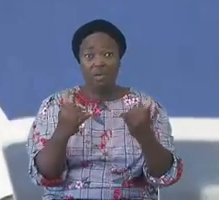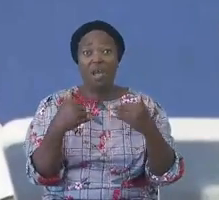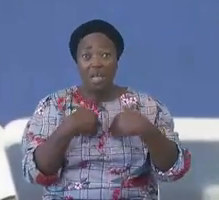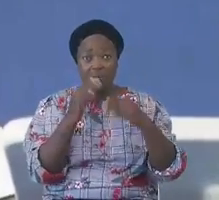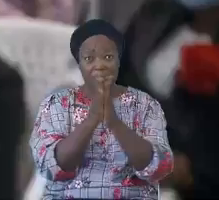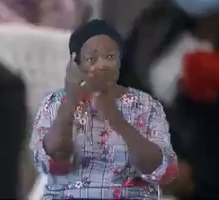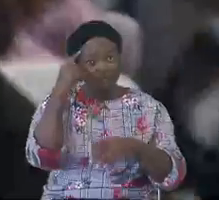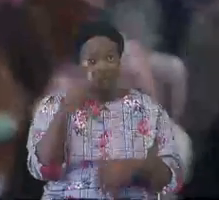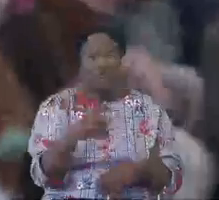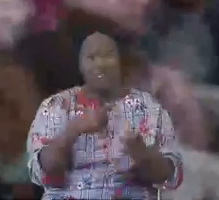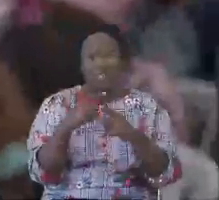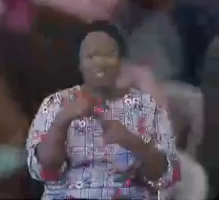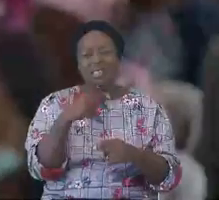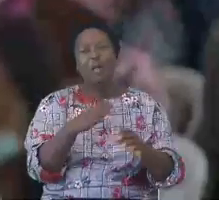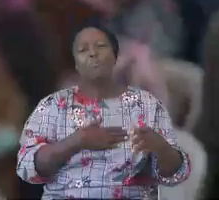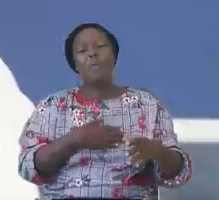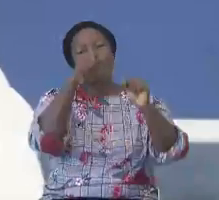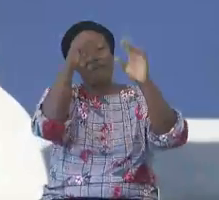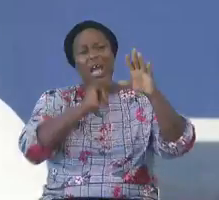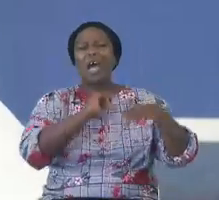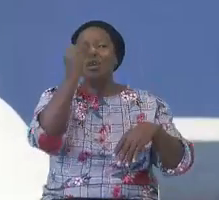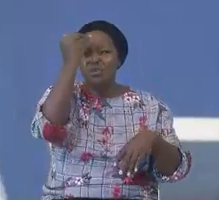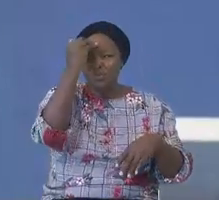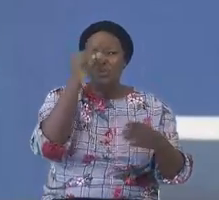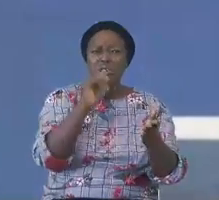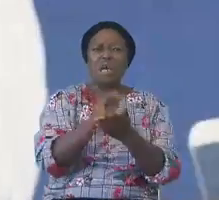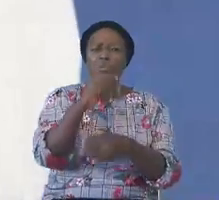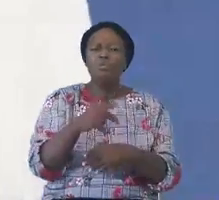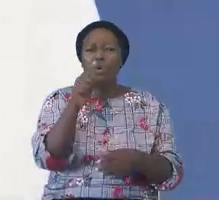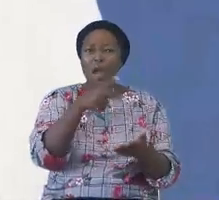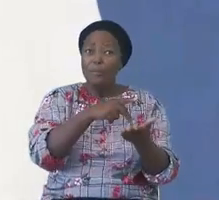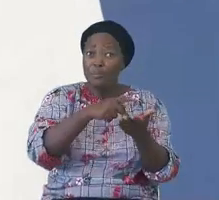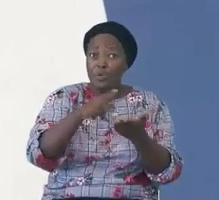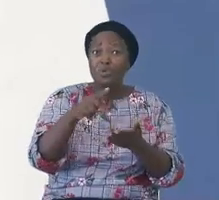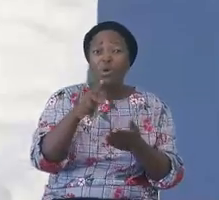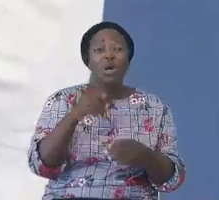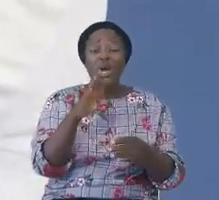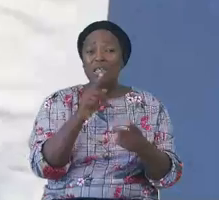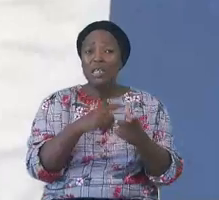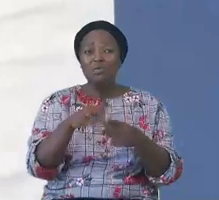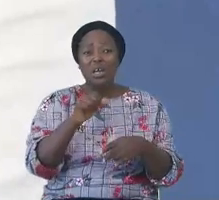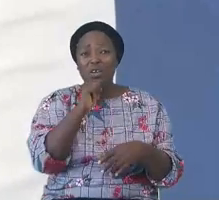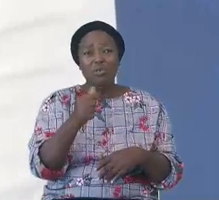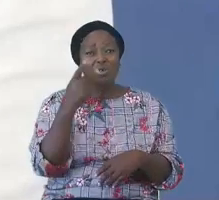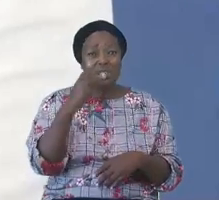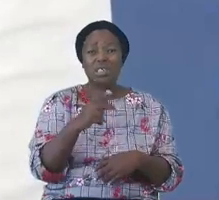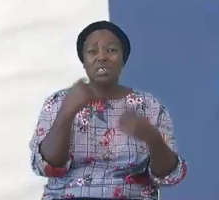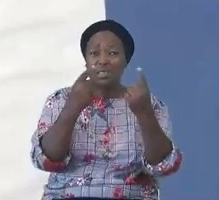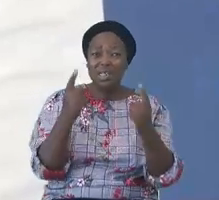Le Seigneur va te pardonner. Jésus a déjà prié pour toi. Il a dit, mon Père, je